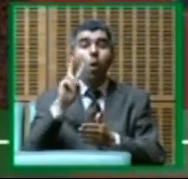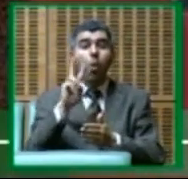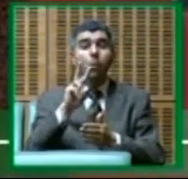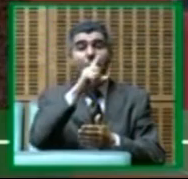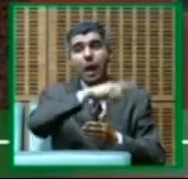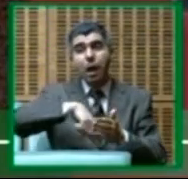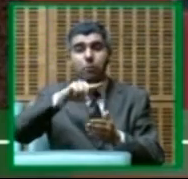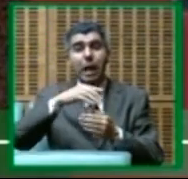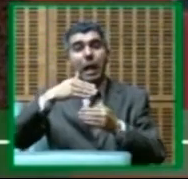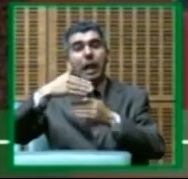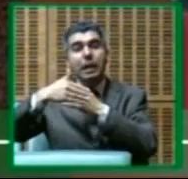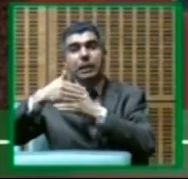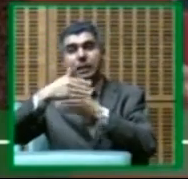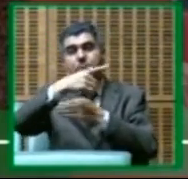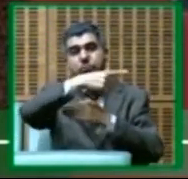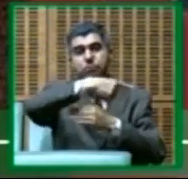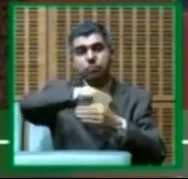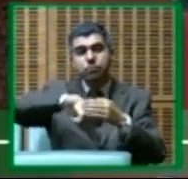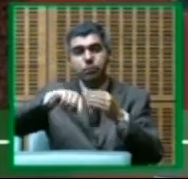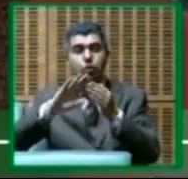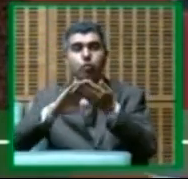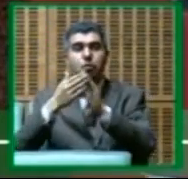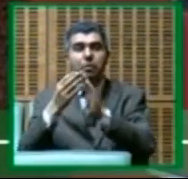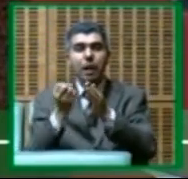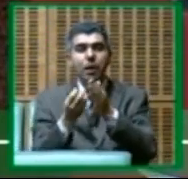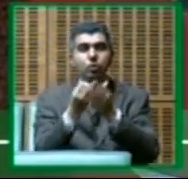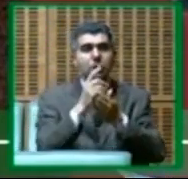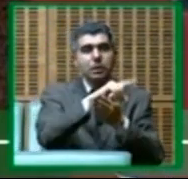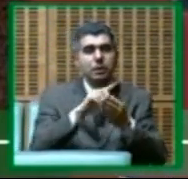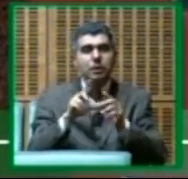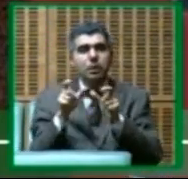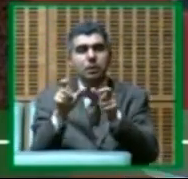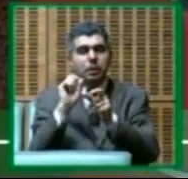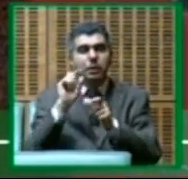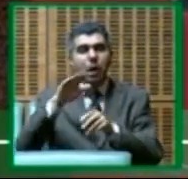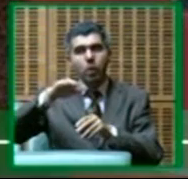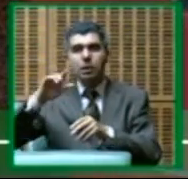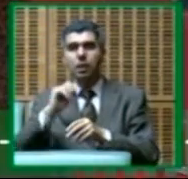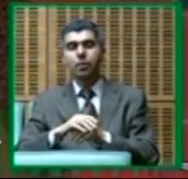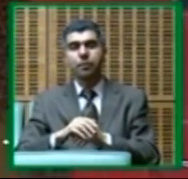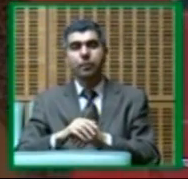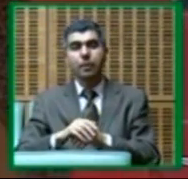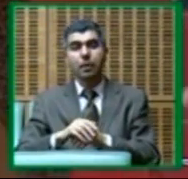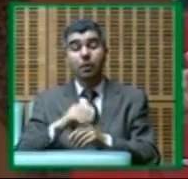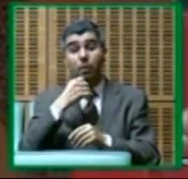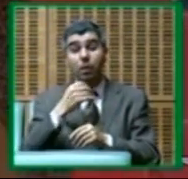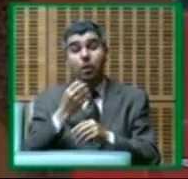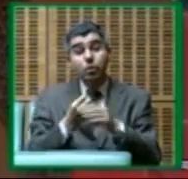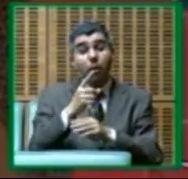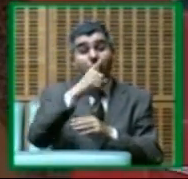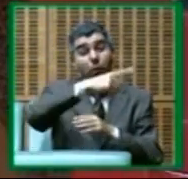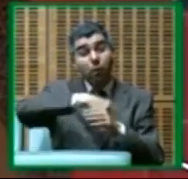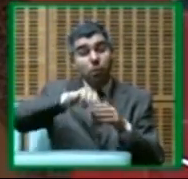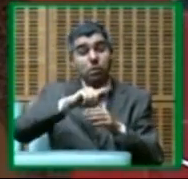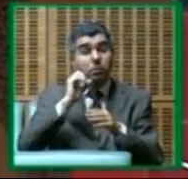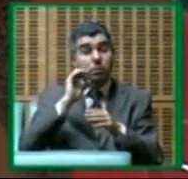القارة اللي عرفت واحد إقبال كبير من طرف الجمعيات المؤطرة لأطفال المناطق القروية والأحياء الهامشية. فيما يتعلق بالإجراءات اللي تتم